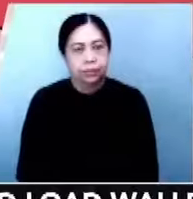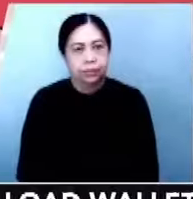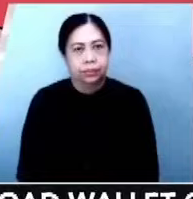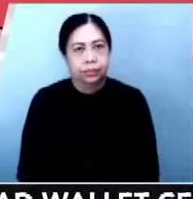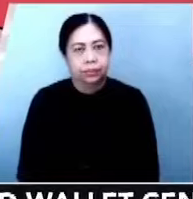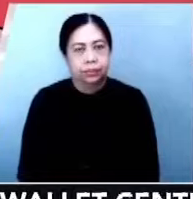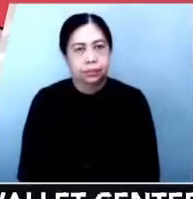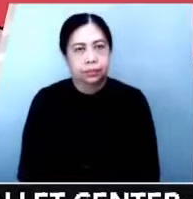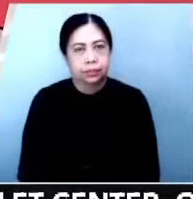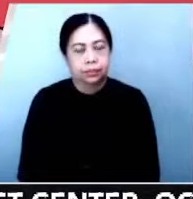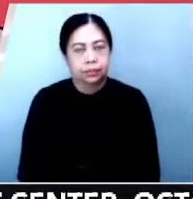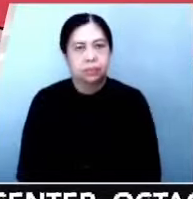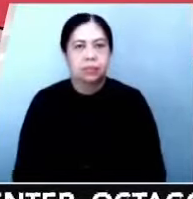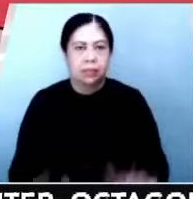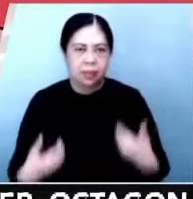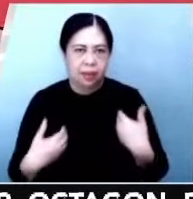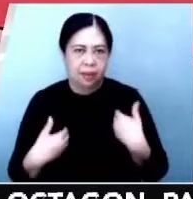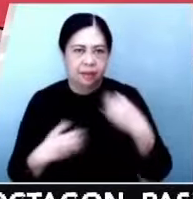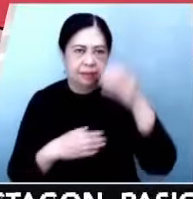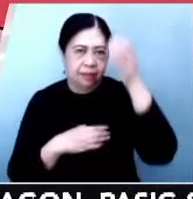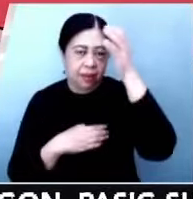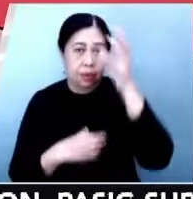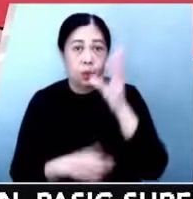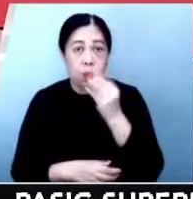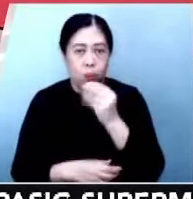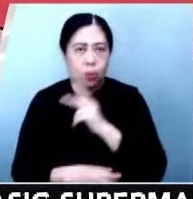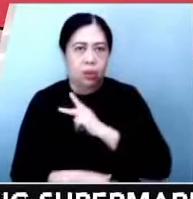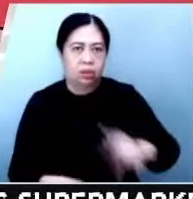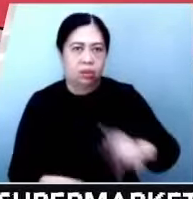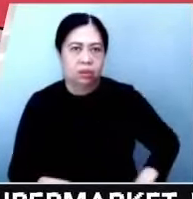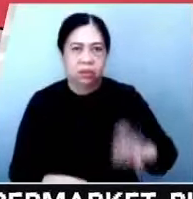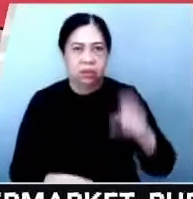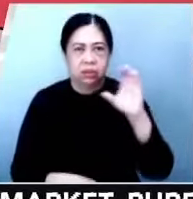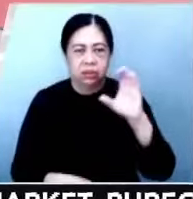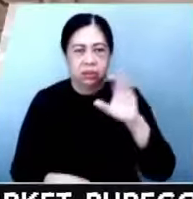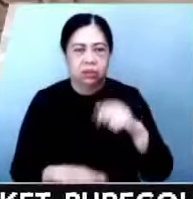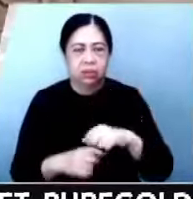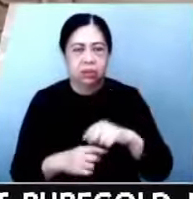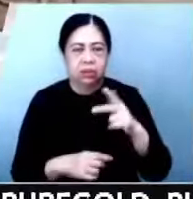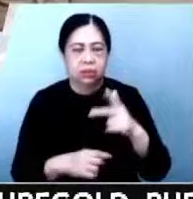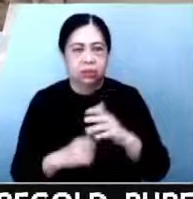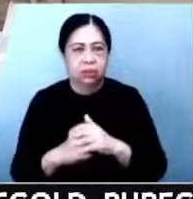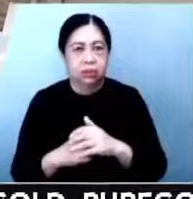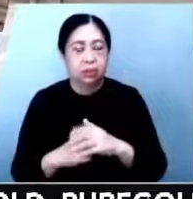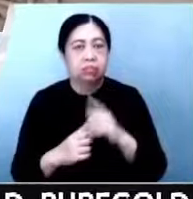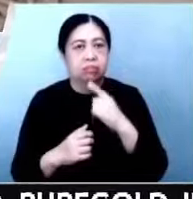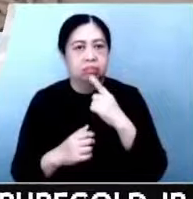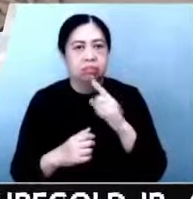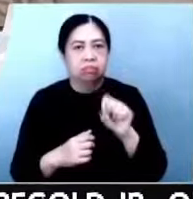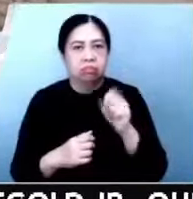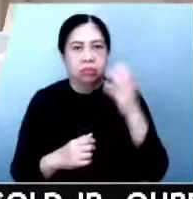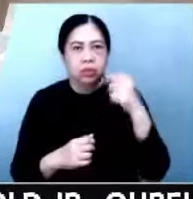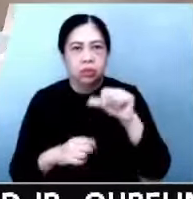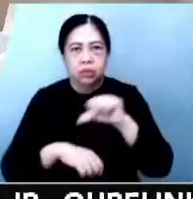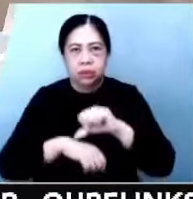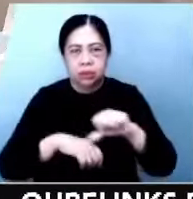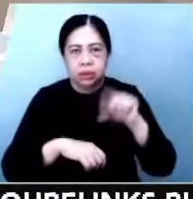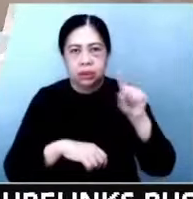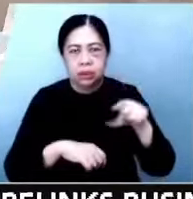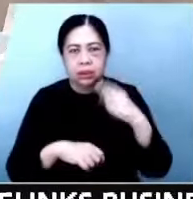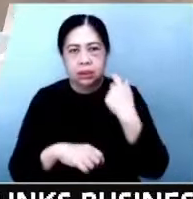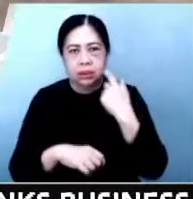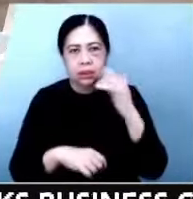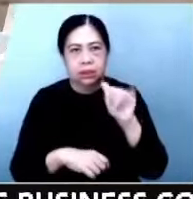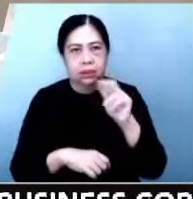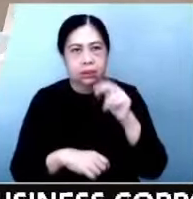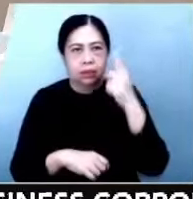May cancer si King Charles III. Sa official statement ng Buckingham Palace, nakumpirma ito noong operahan si King Charles nitong Enero para